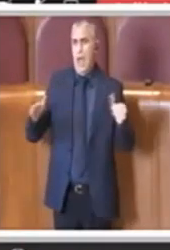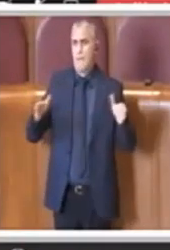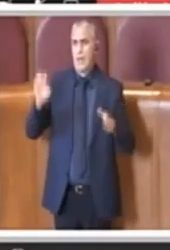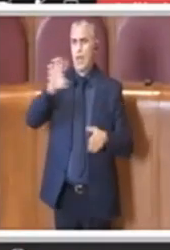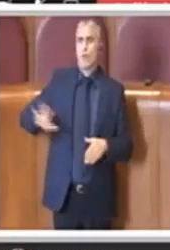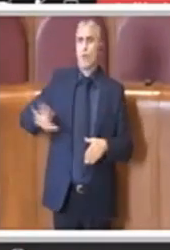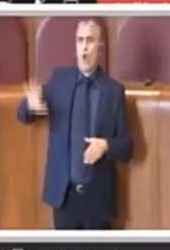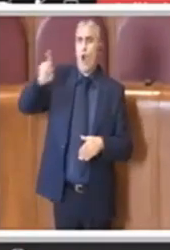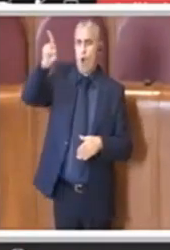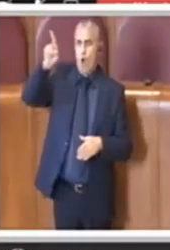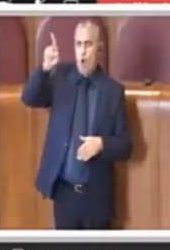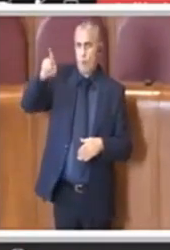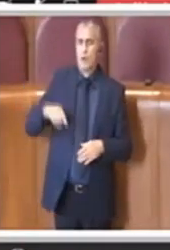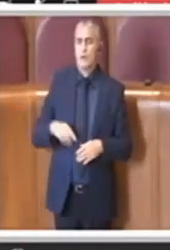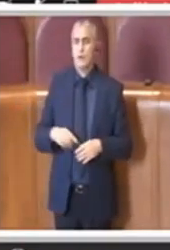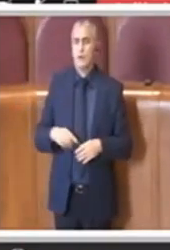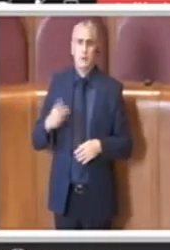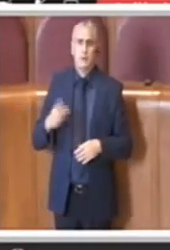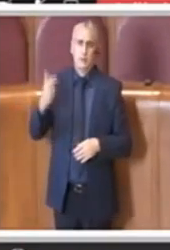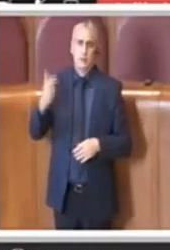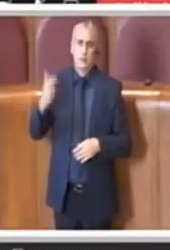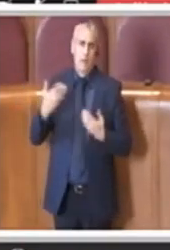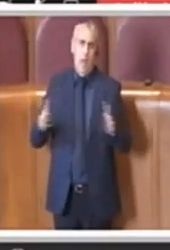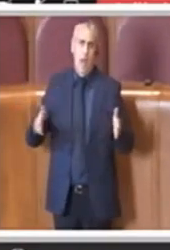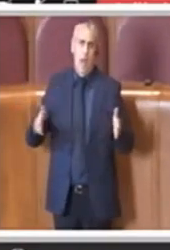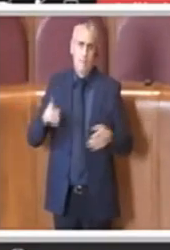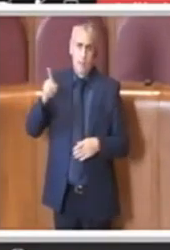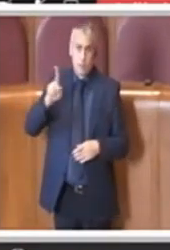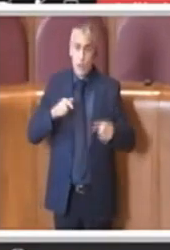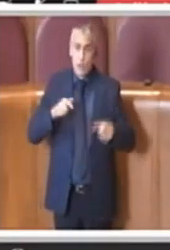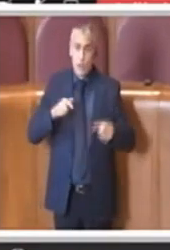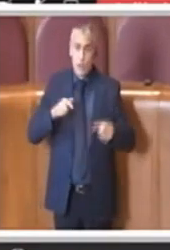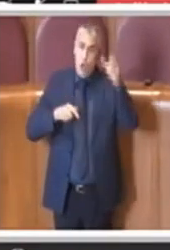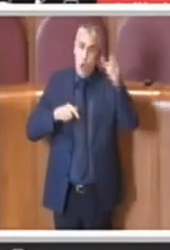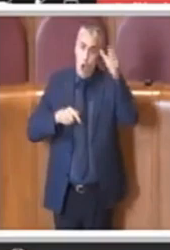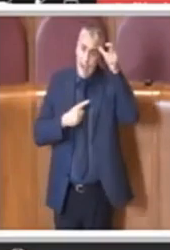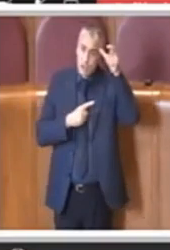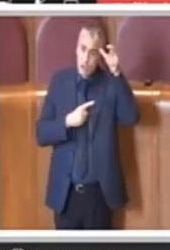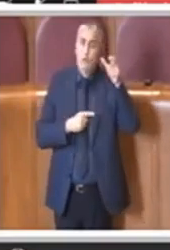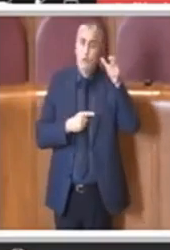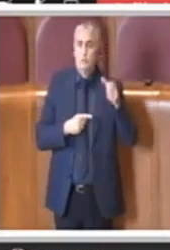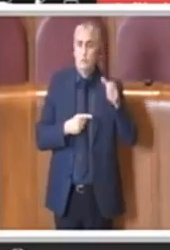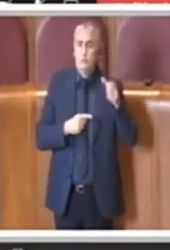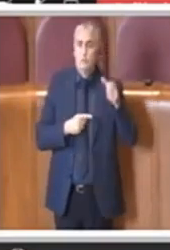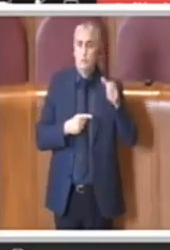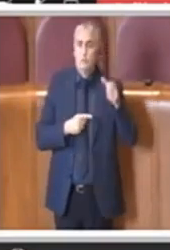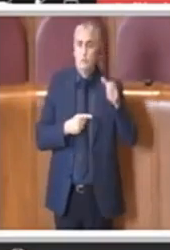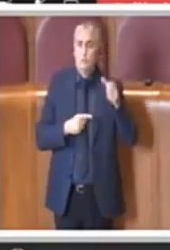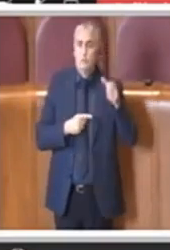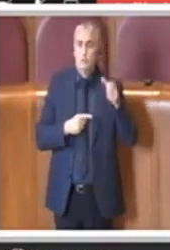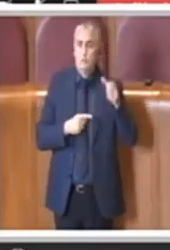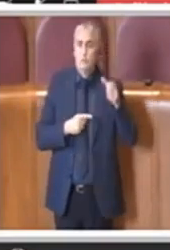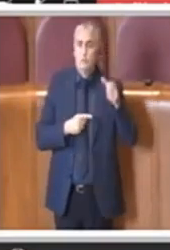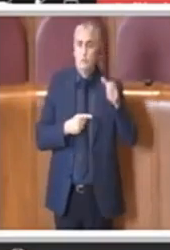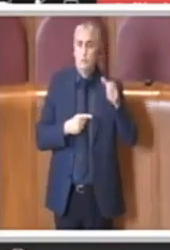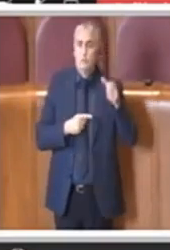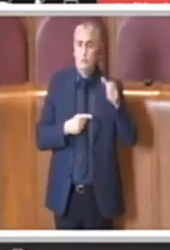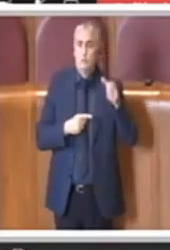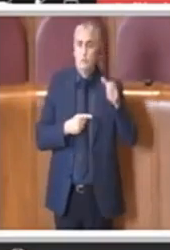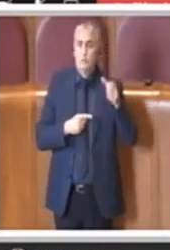perciò anche il governo, tramite appunto, la maggioranza del